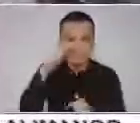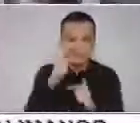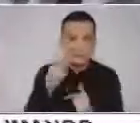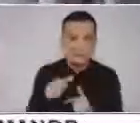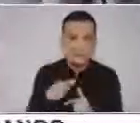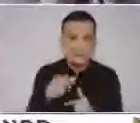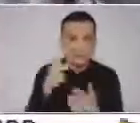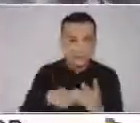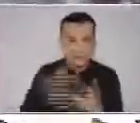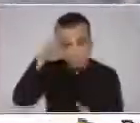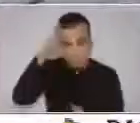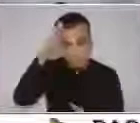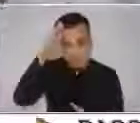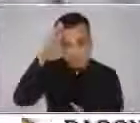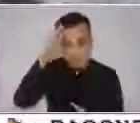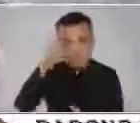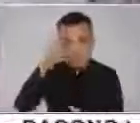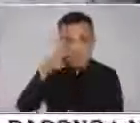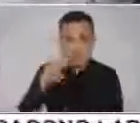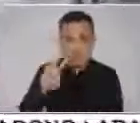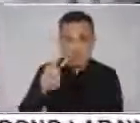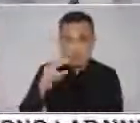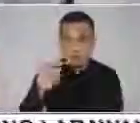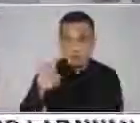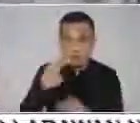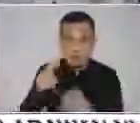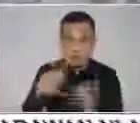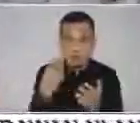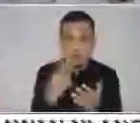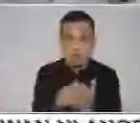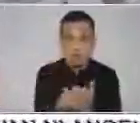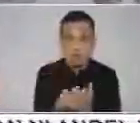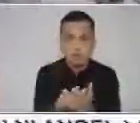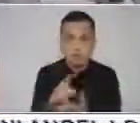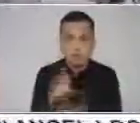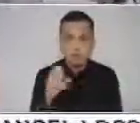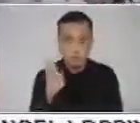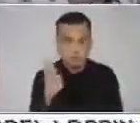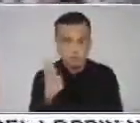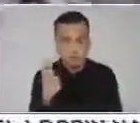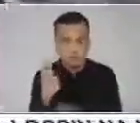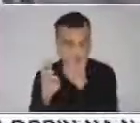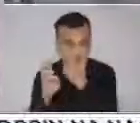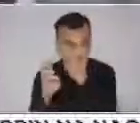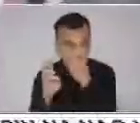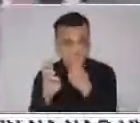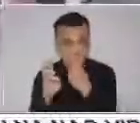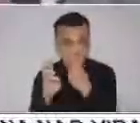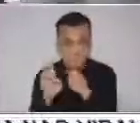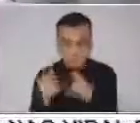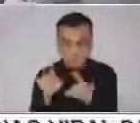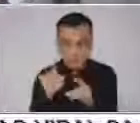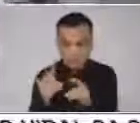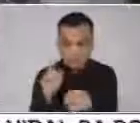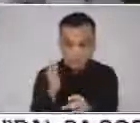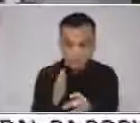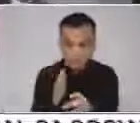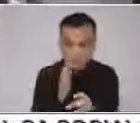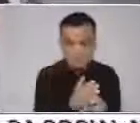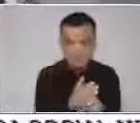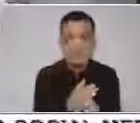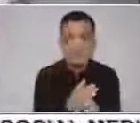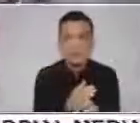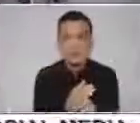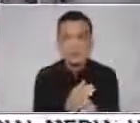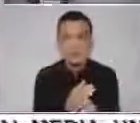kasi Dayan price ceiling yung mga choice cuts, yung mga nakalagay po doon sa EO natin, buong manok. Yes, ma'am. Opo. Yes, ma'am. Ma'am, kumusta